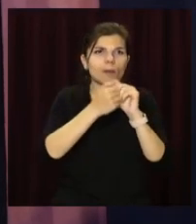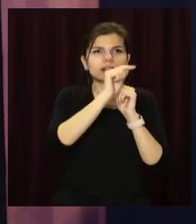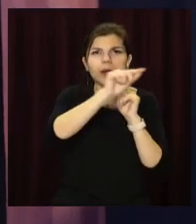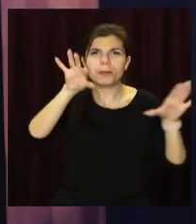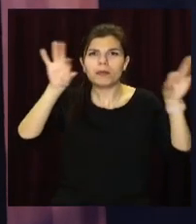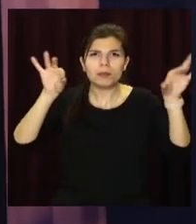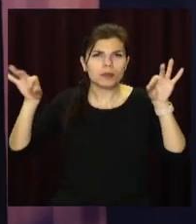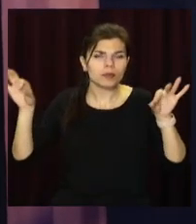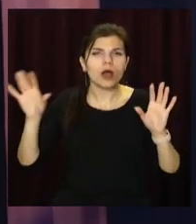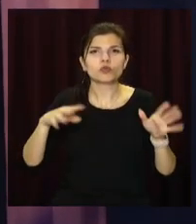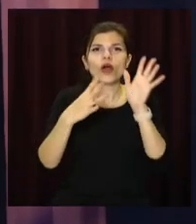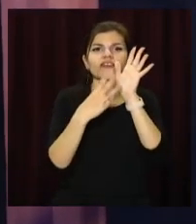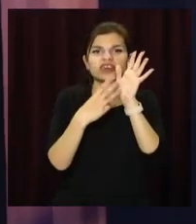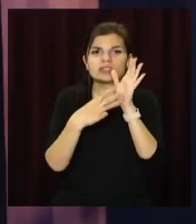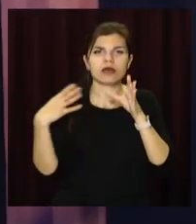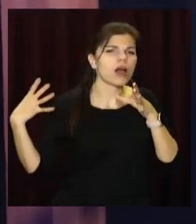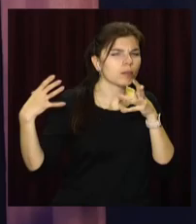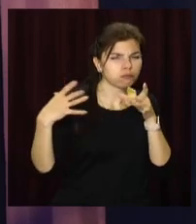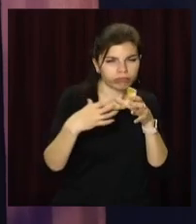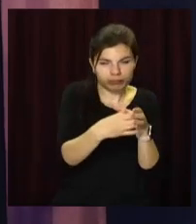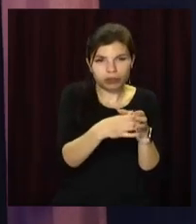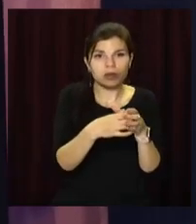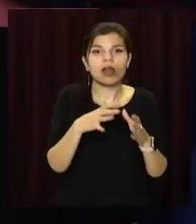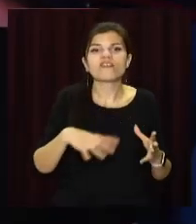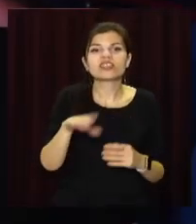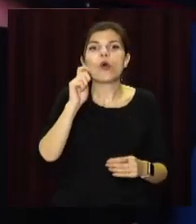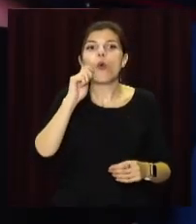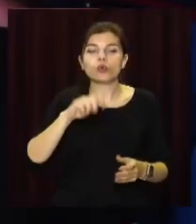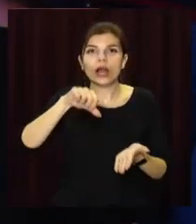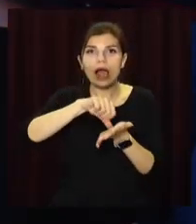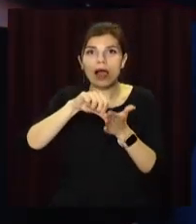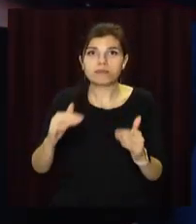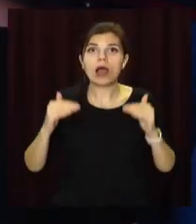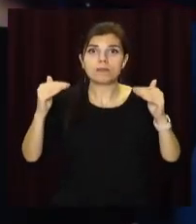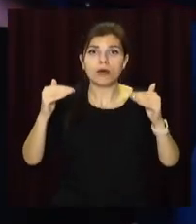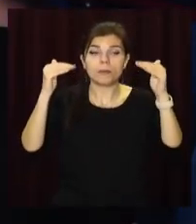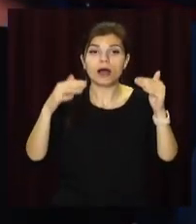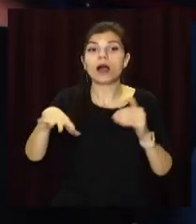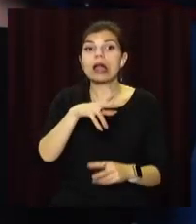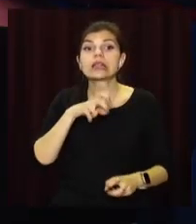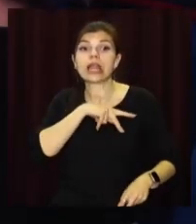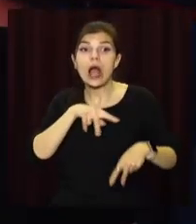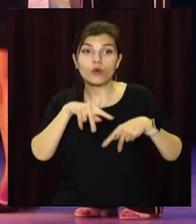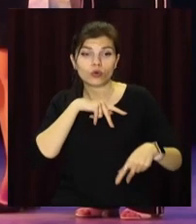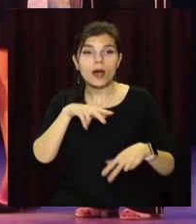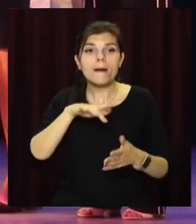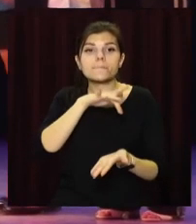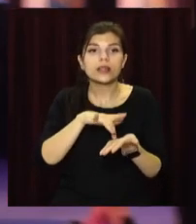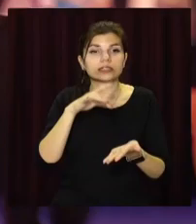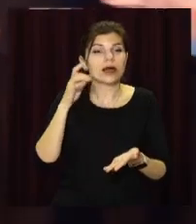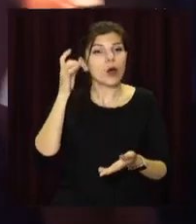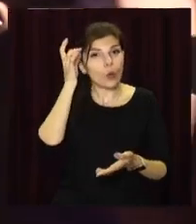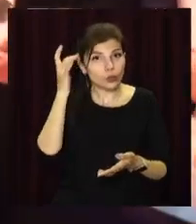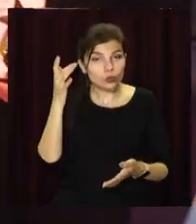проєктів представляли Дніпропетровщину на всеукраїнському етапі. На церемонію нагородження в Палаці культури Лесі Українки зібрали